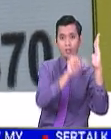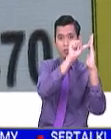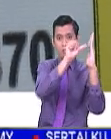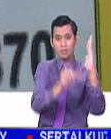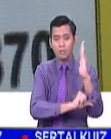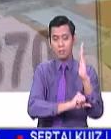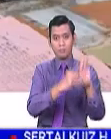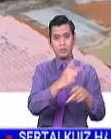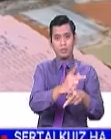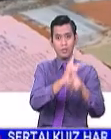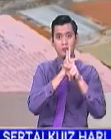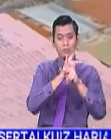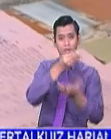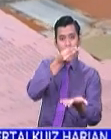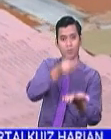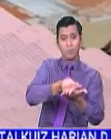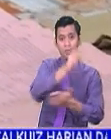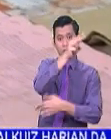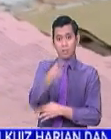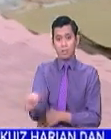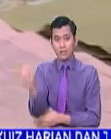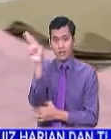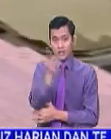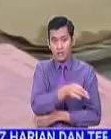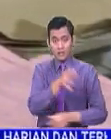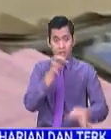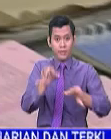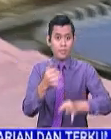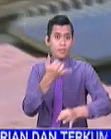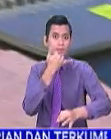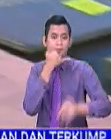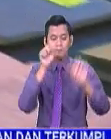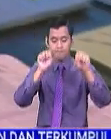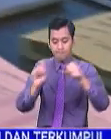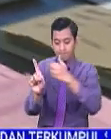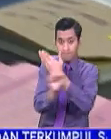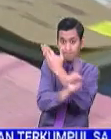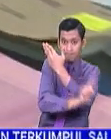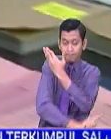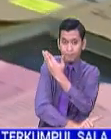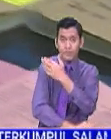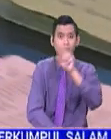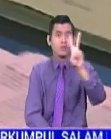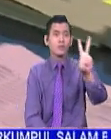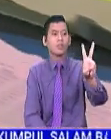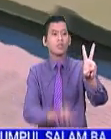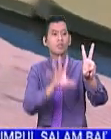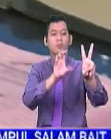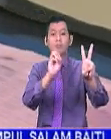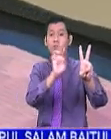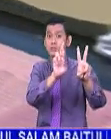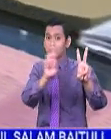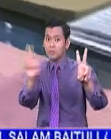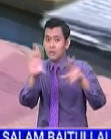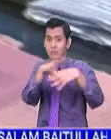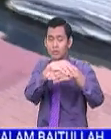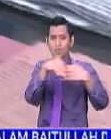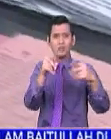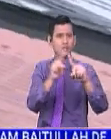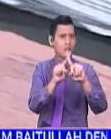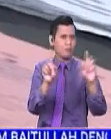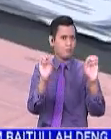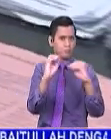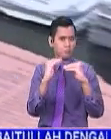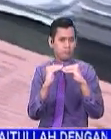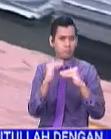1951 dan jika disabit kesalahan boleh dikenakan denda tidak kurang daripada 250 Ringgit tetapi